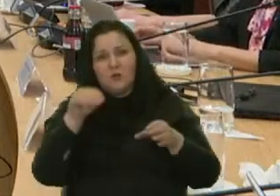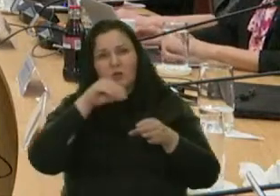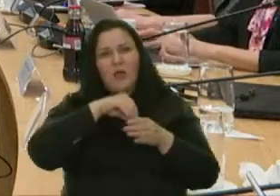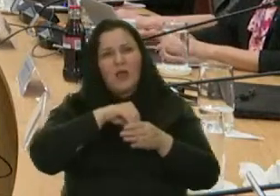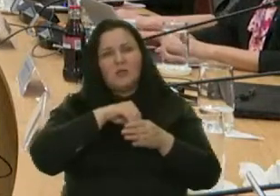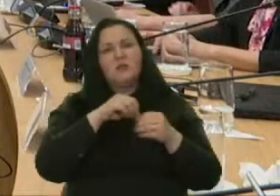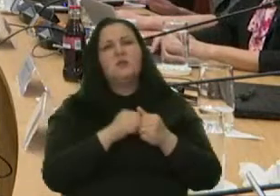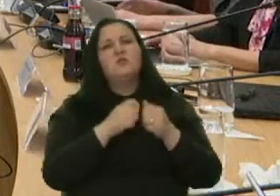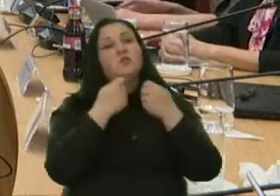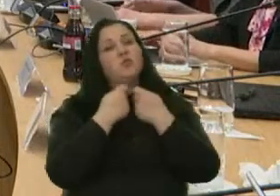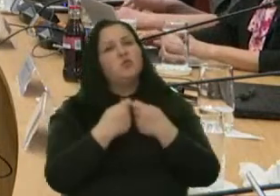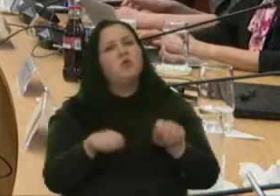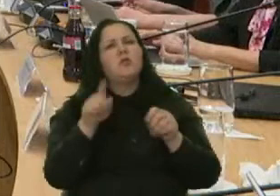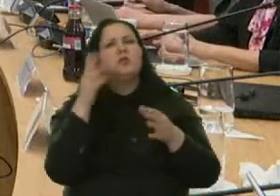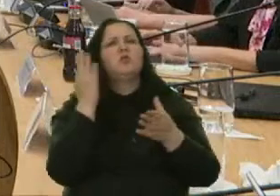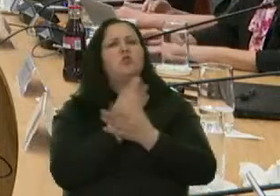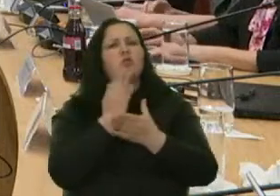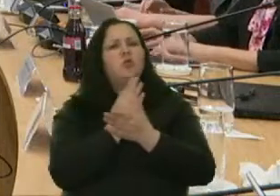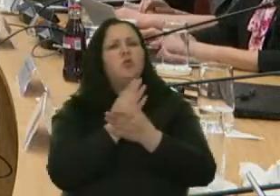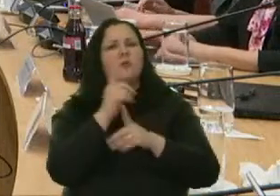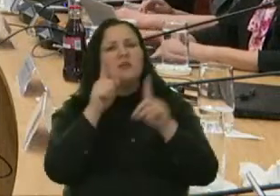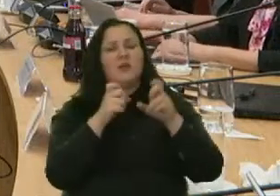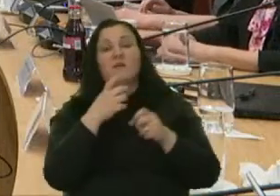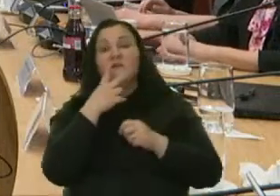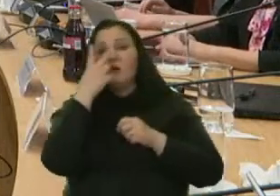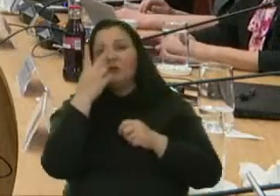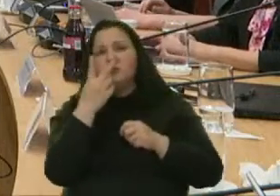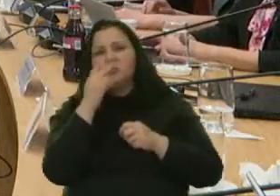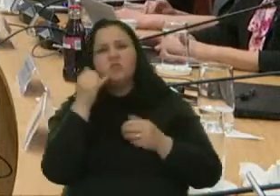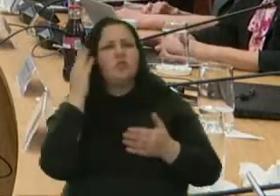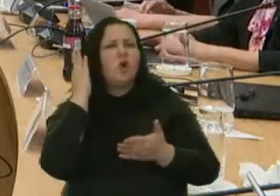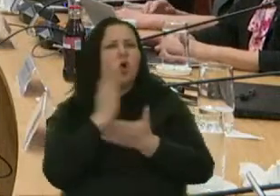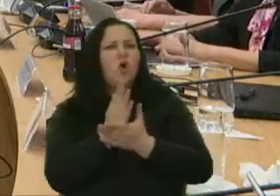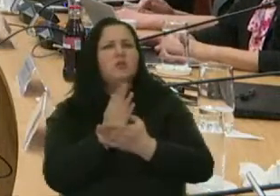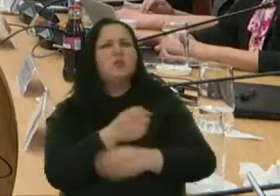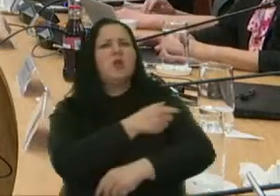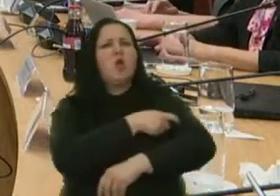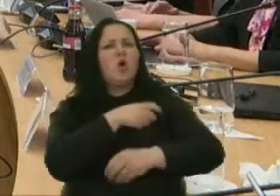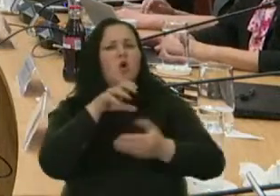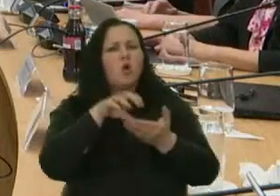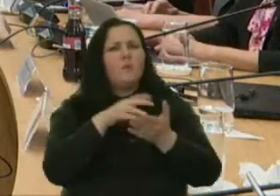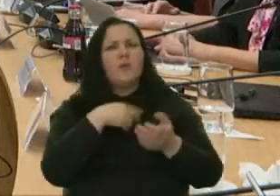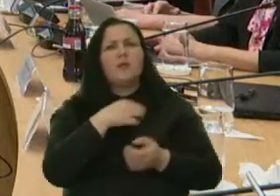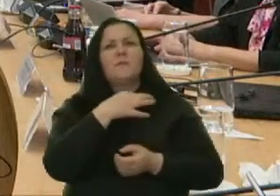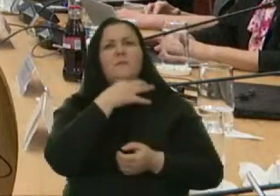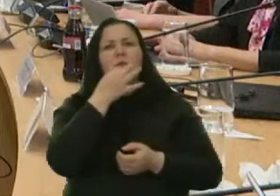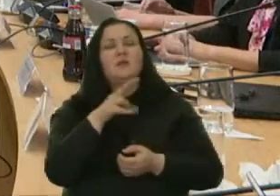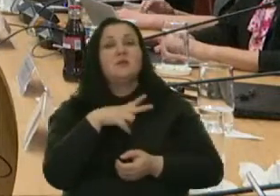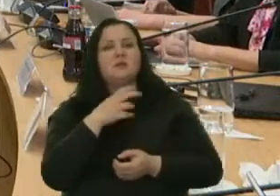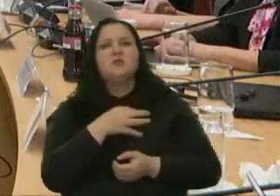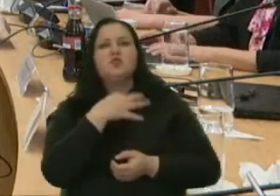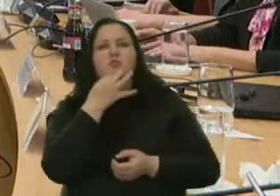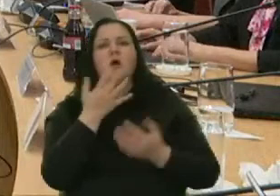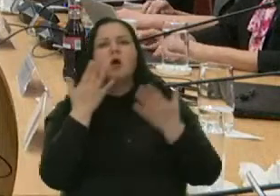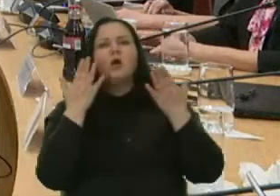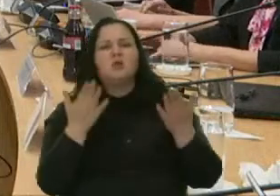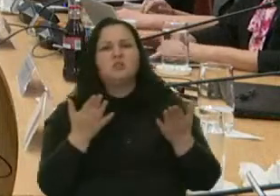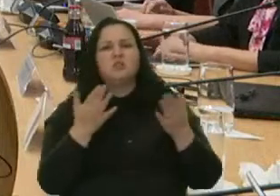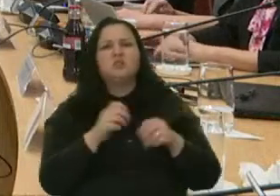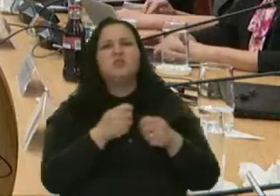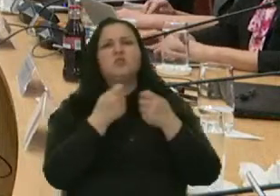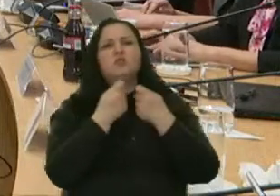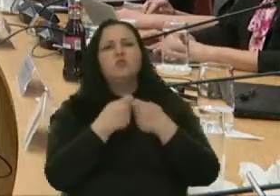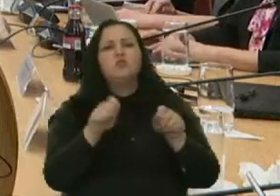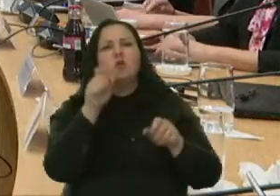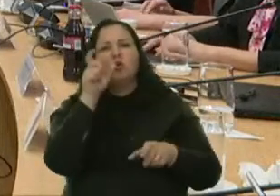a Toate aceste documente dacă v ați uitat și în hotărârea de consiliul local pe care am propus o sunt stipulate în așa fel încât